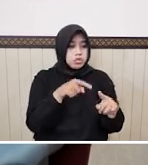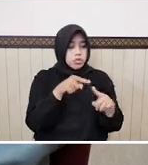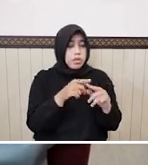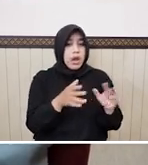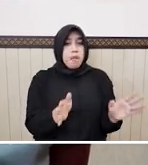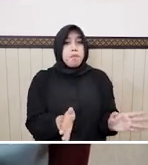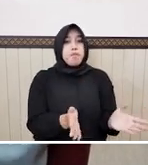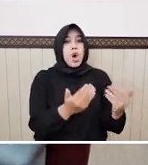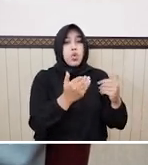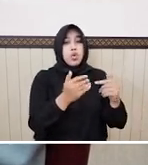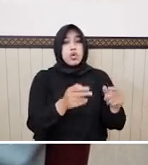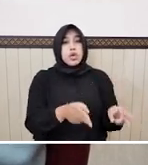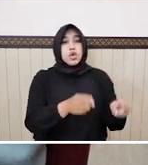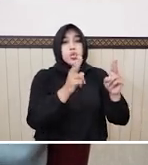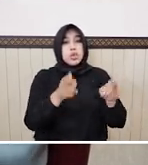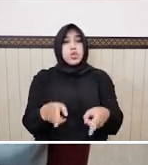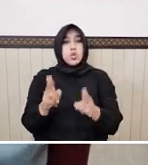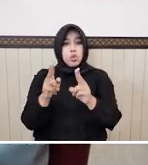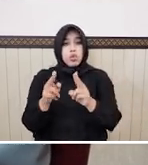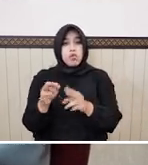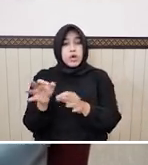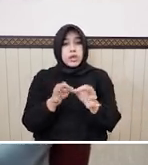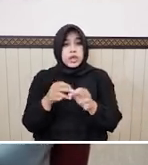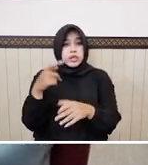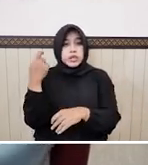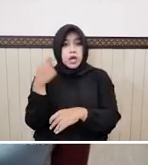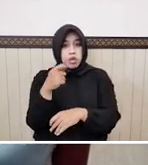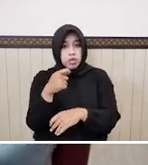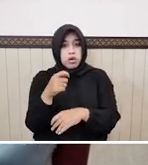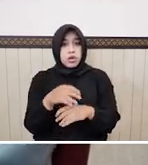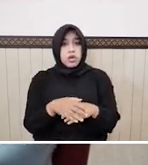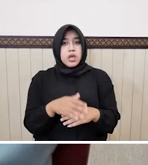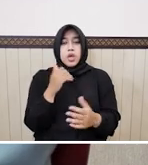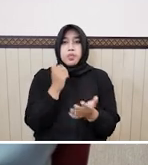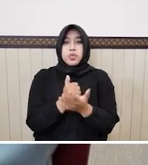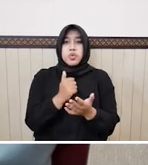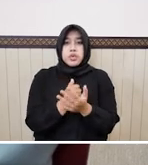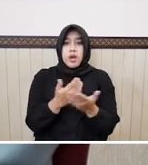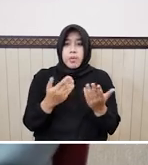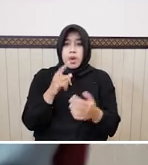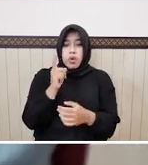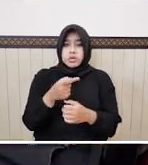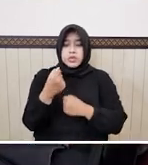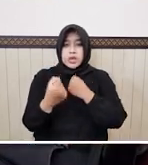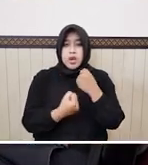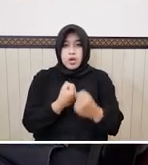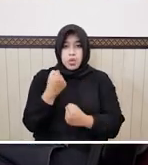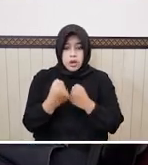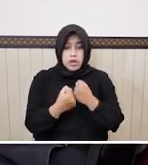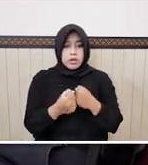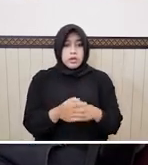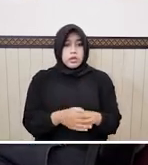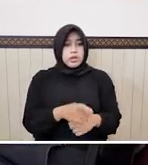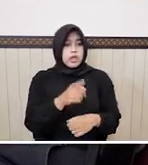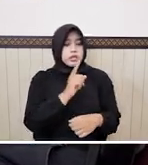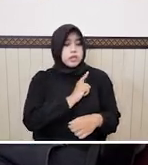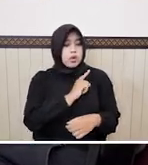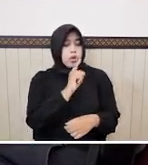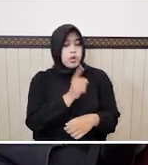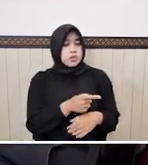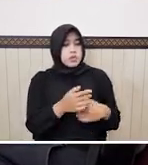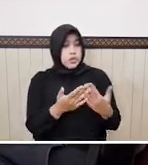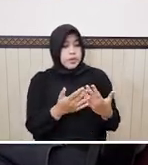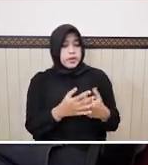nah kemudian kita akan bicara tentang lalu apa sih yang sebetulnya dan harus dilakukan hadiah sendiri mestinya